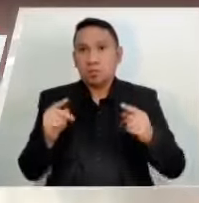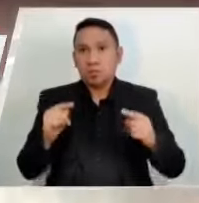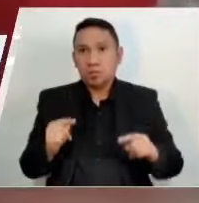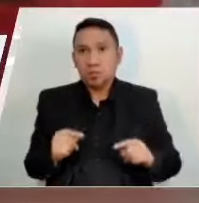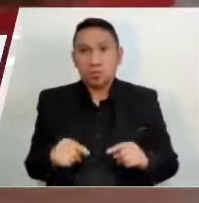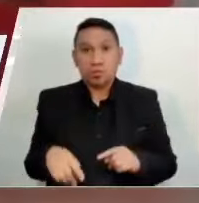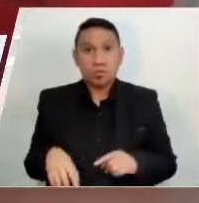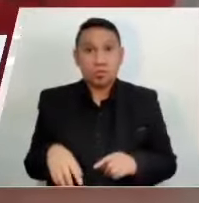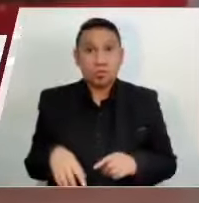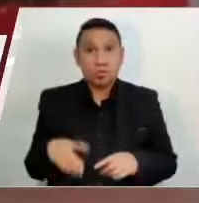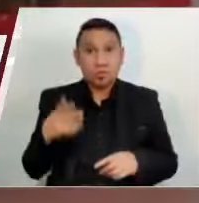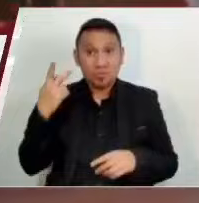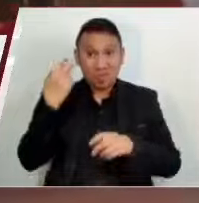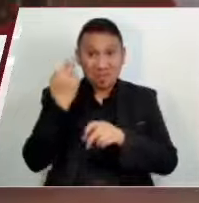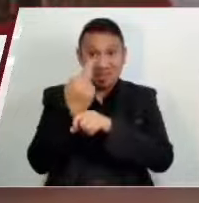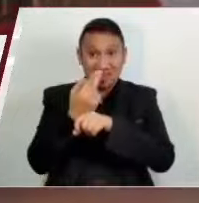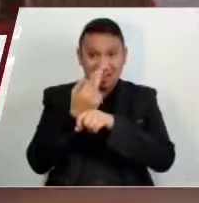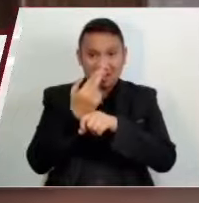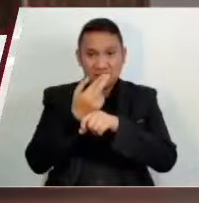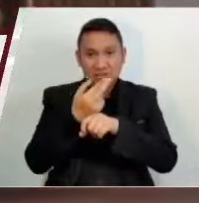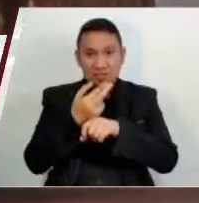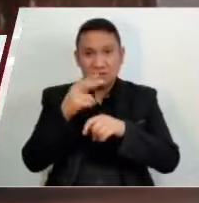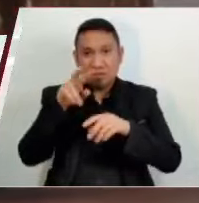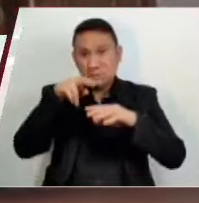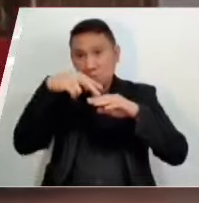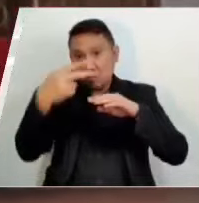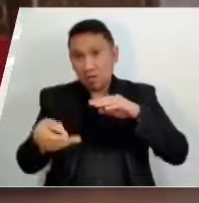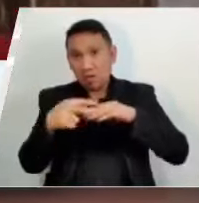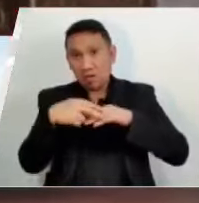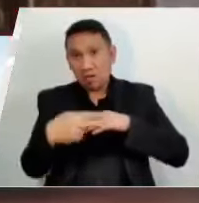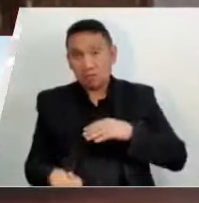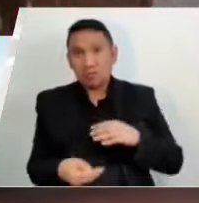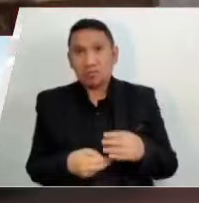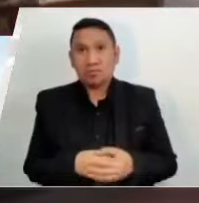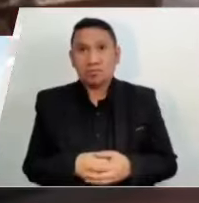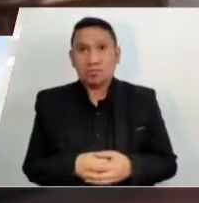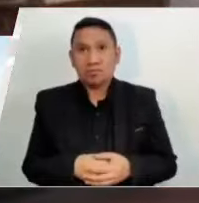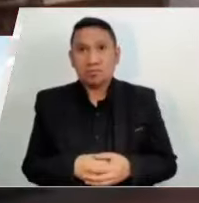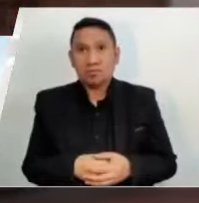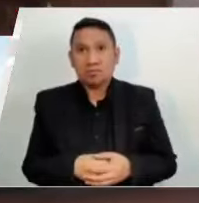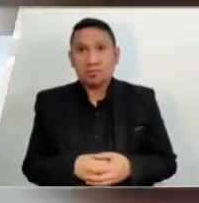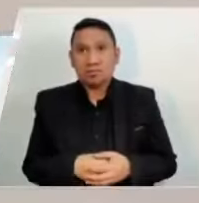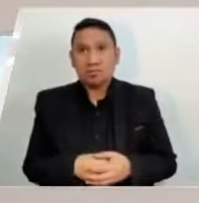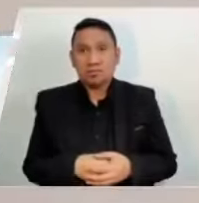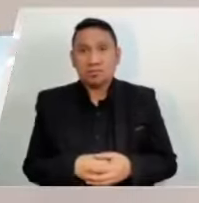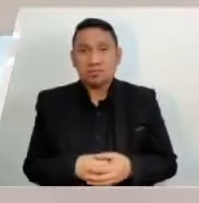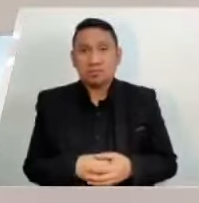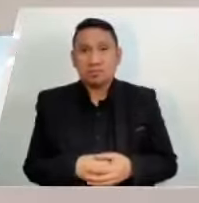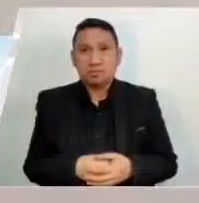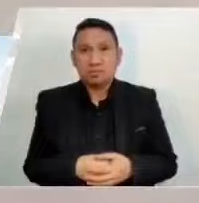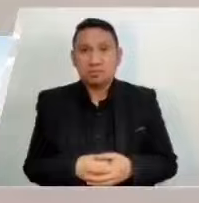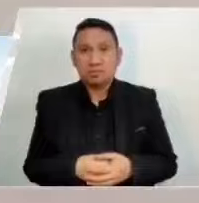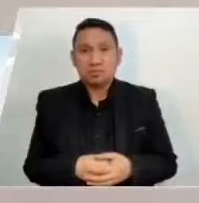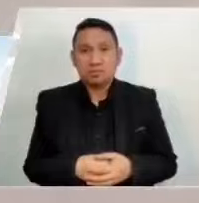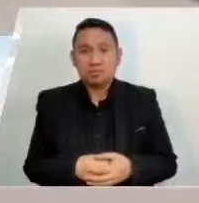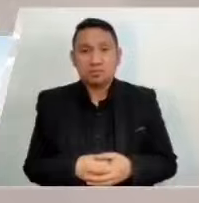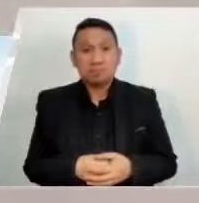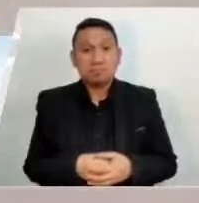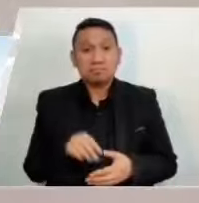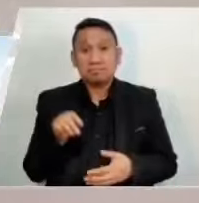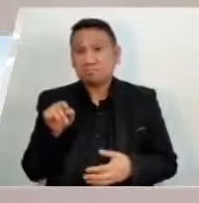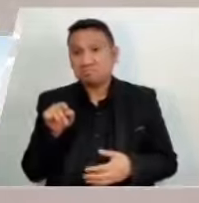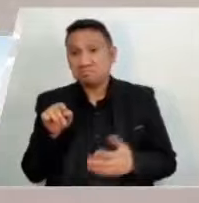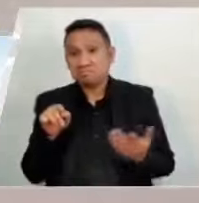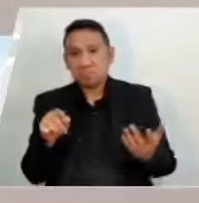taas. Yung mga dustpan, mga timba, tinamaan ng mga bricks na durog. Naglabasan din ang mga empleyado